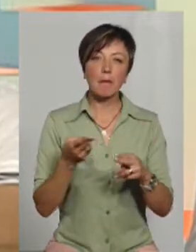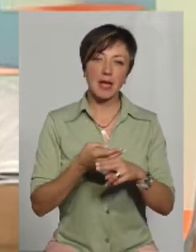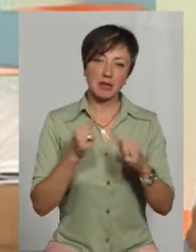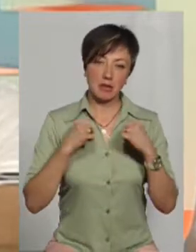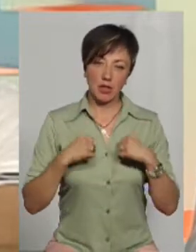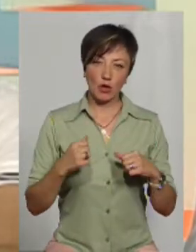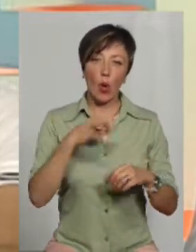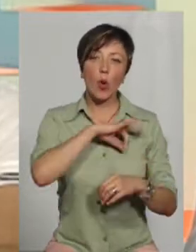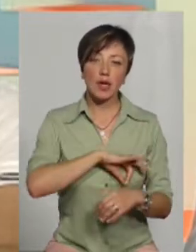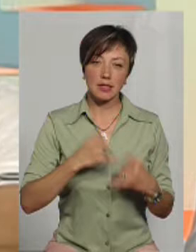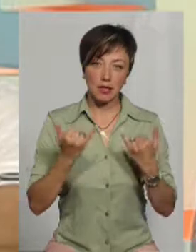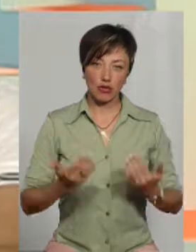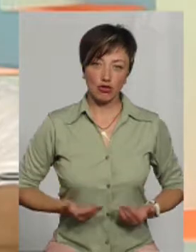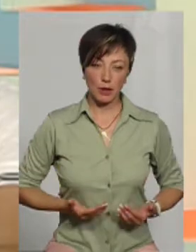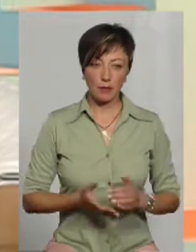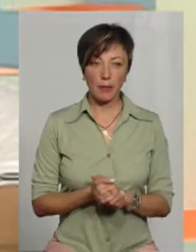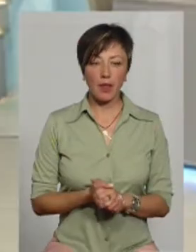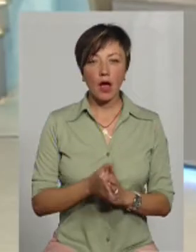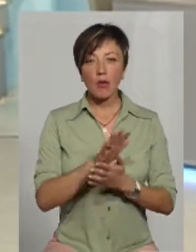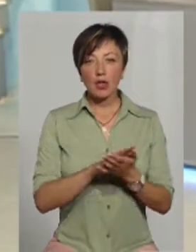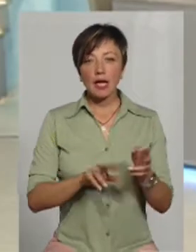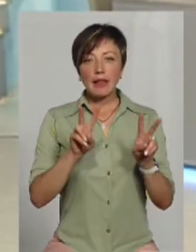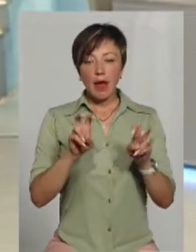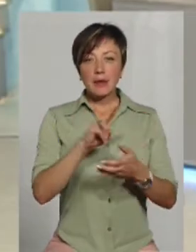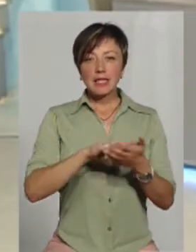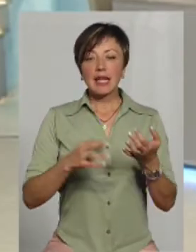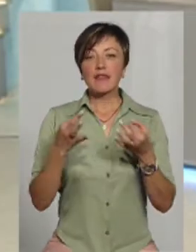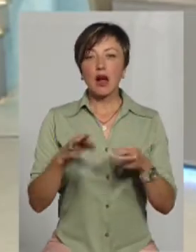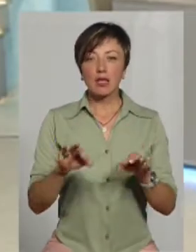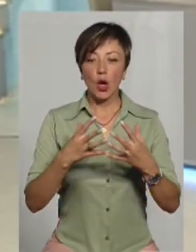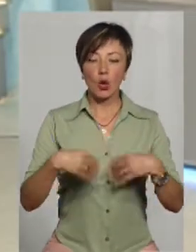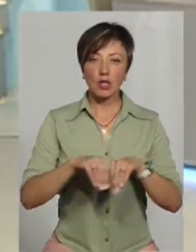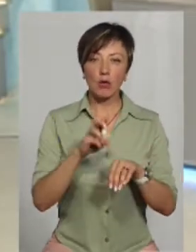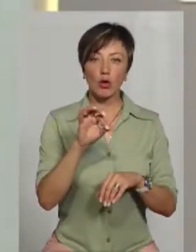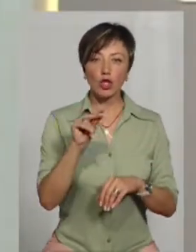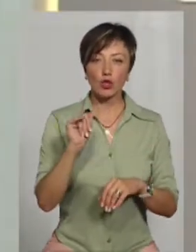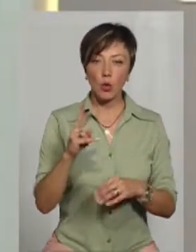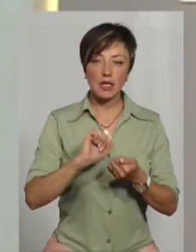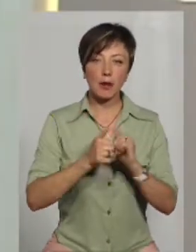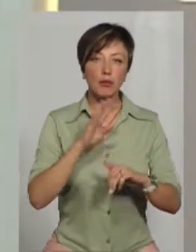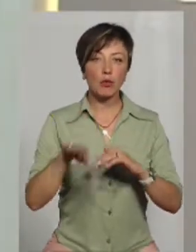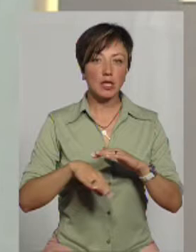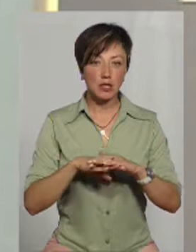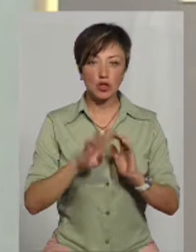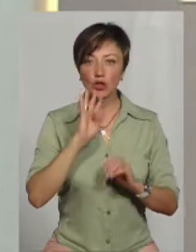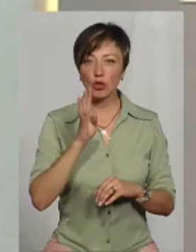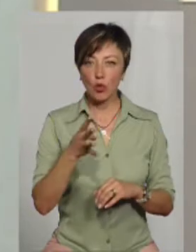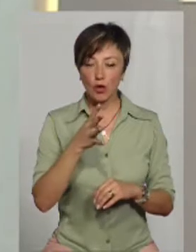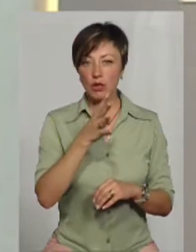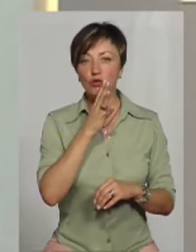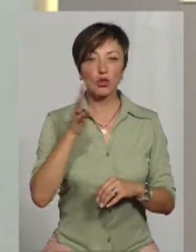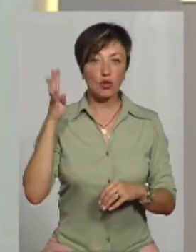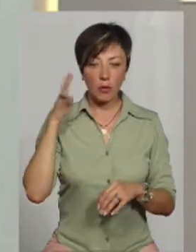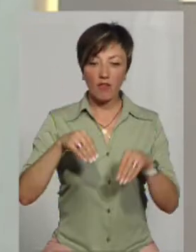для життя, корисна. І в продовження теми сертифікації, от родина Бондарчуків із Кам'янця-Подільського 4 роки